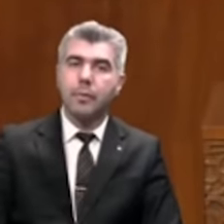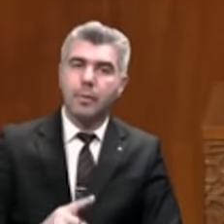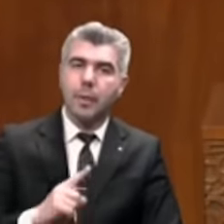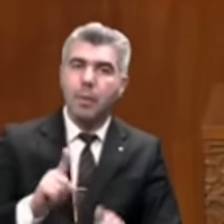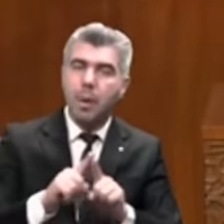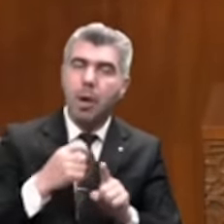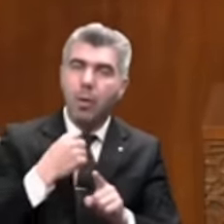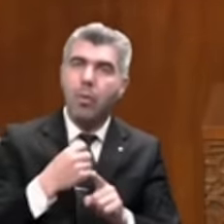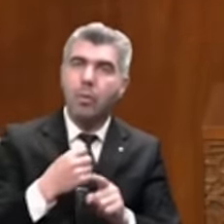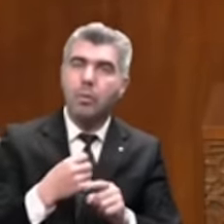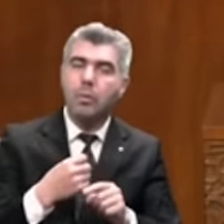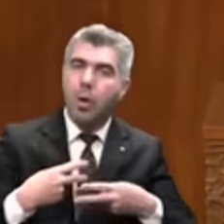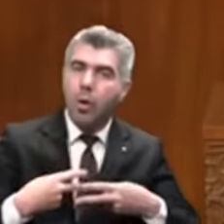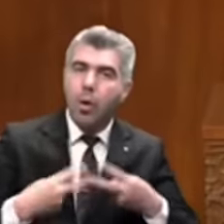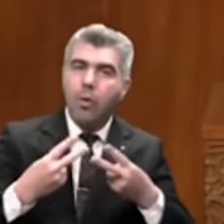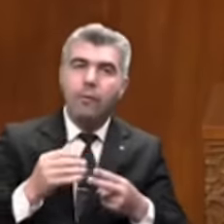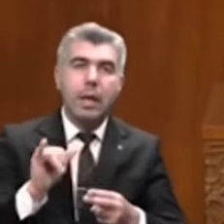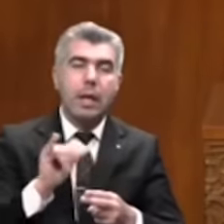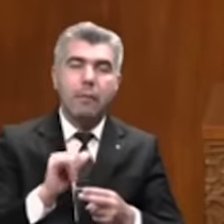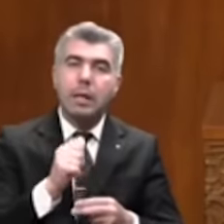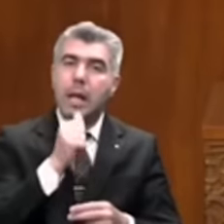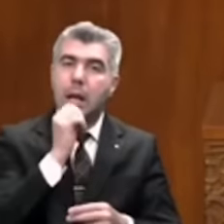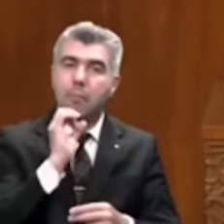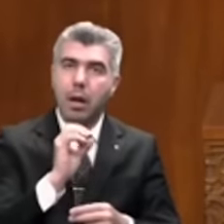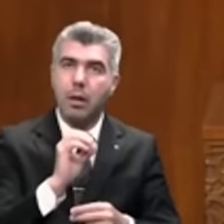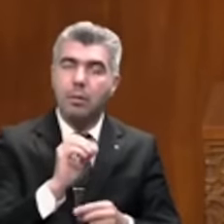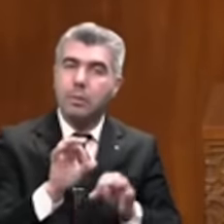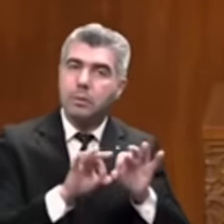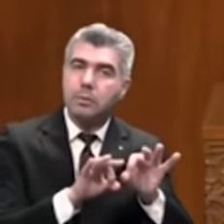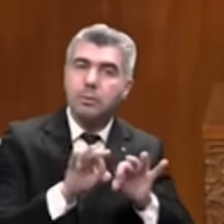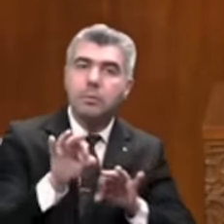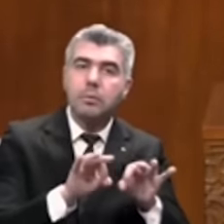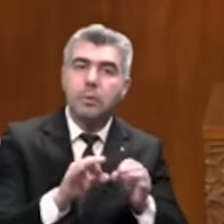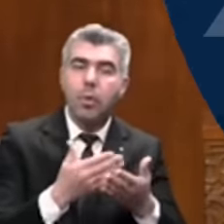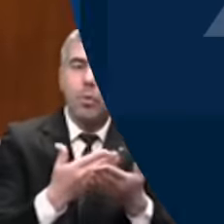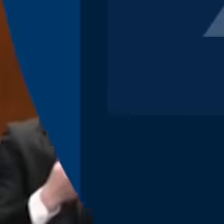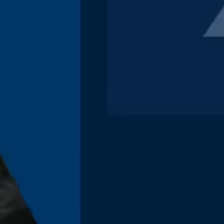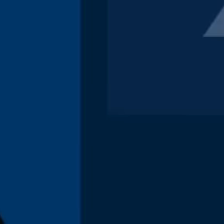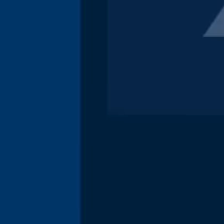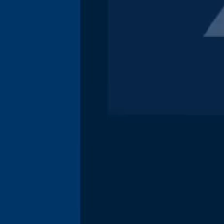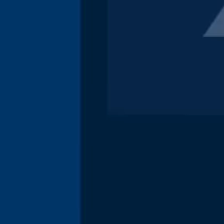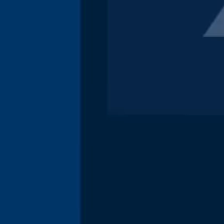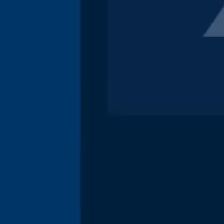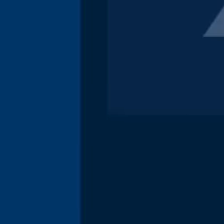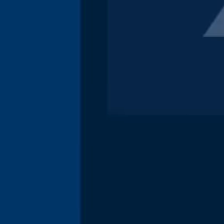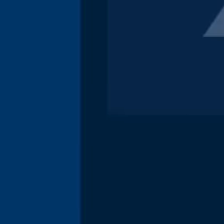باش يتكلم على كيفاش هذا الشيء ديال الماء غادي تسير يعني في الشهور القادمه.